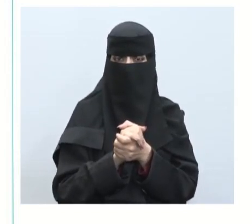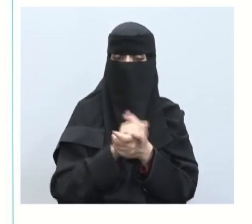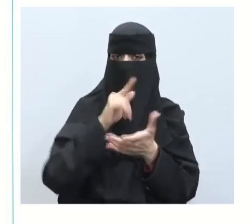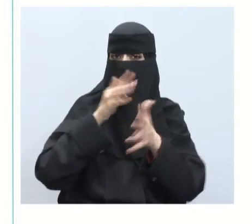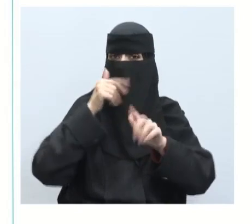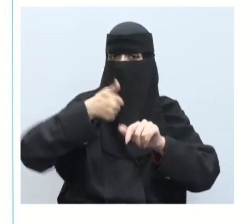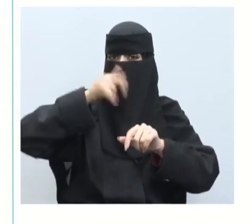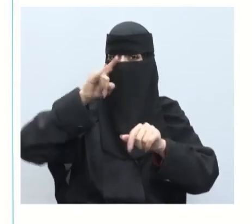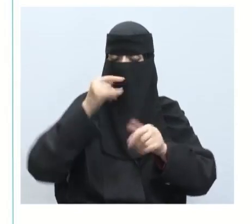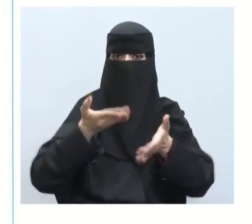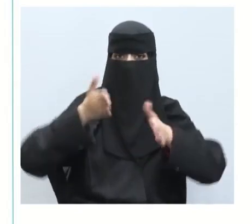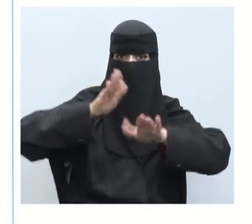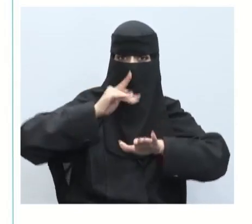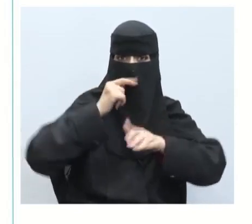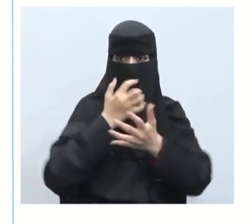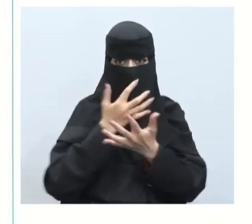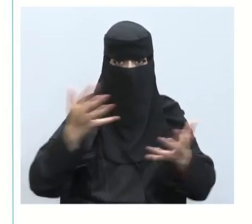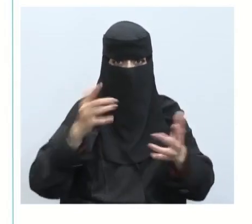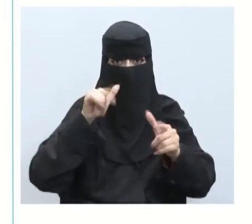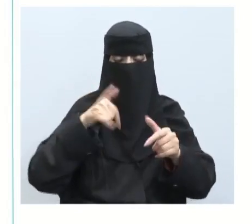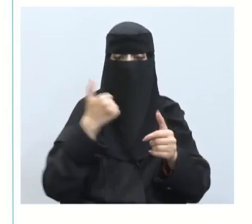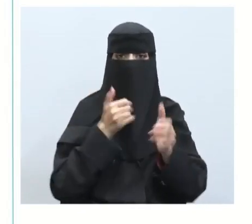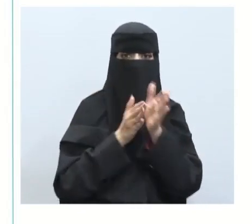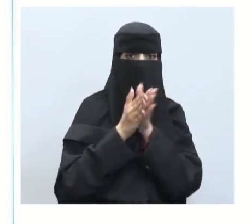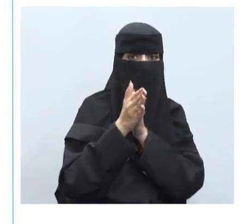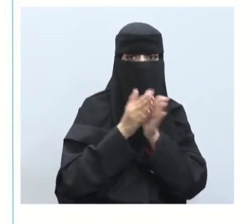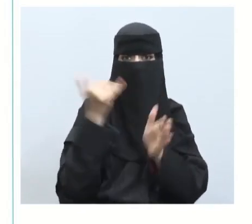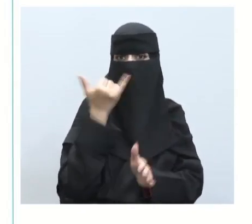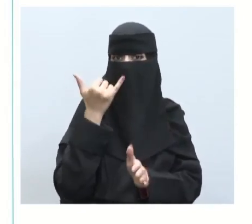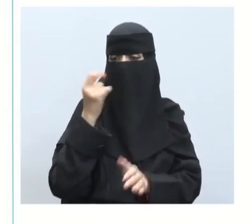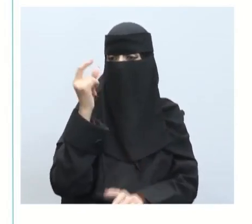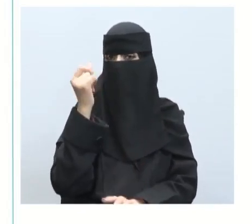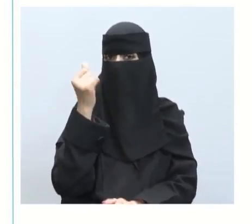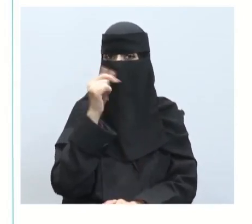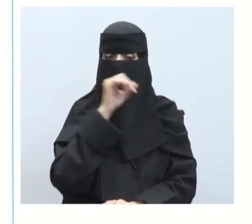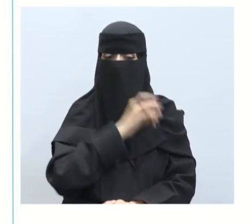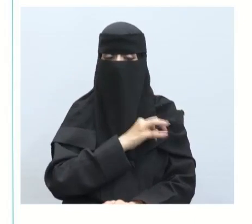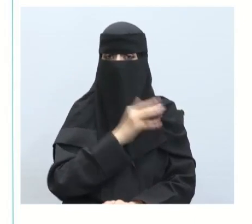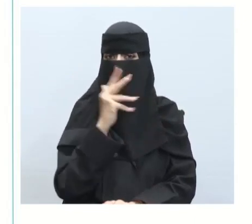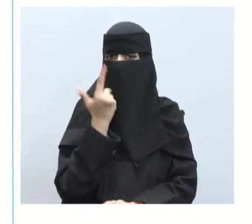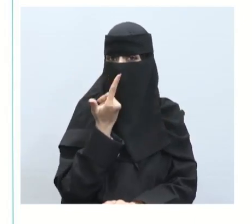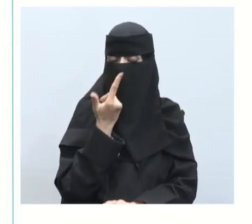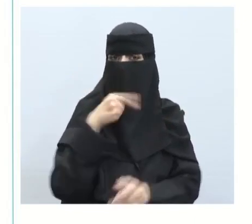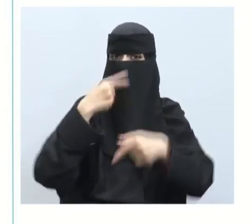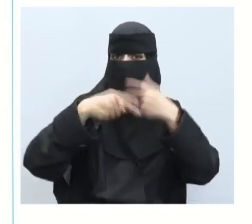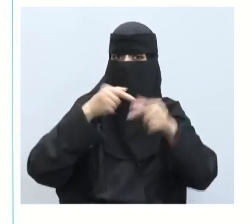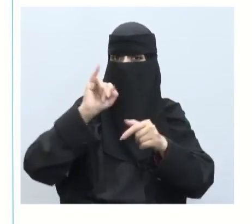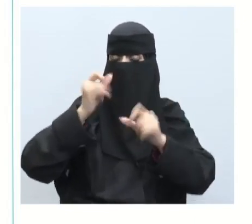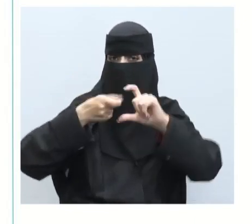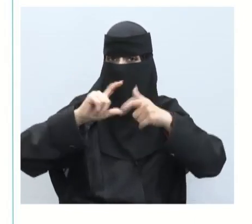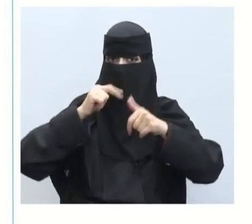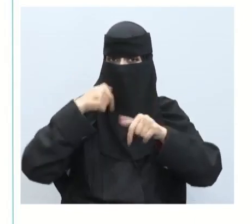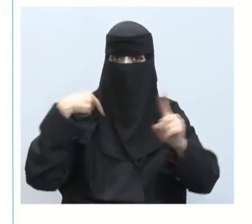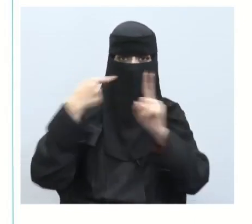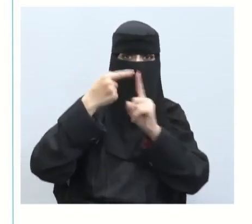الا ان كثيرا منها تهتم بتحقيق الارباح اذا عاده المنظمات الربحيه بالتاكيد